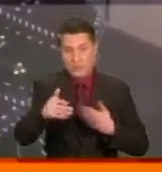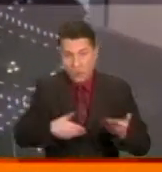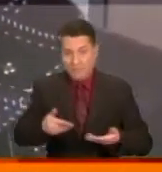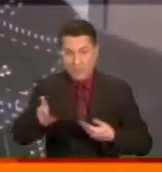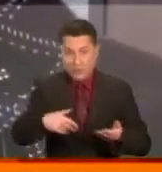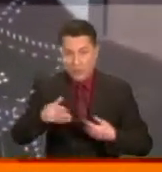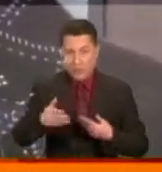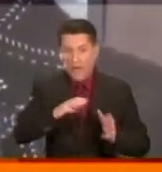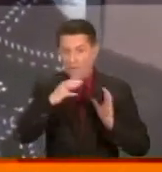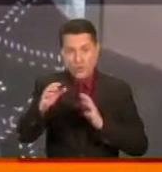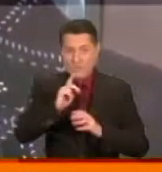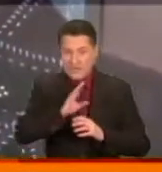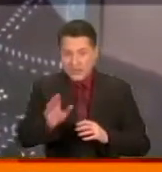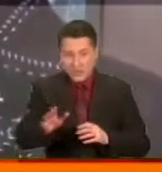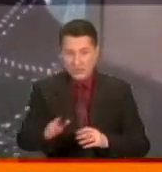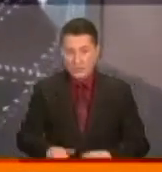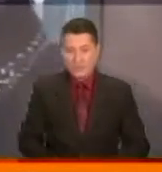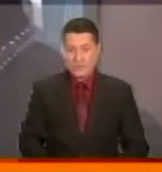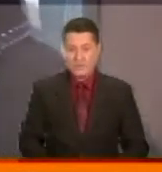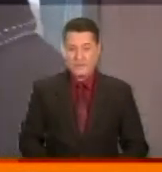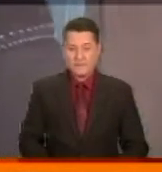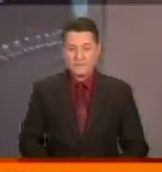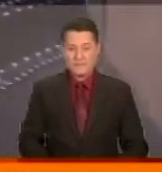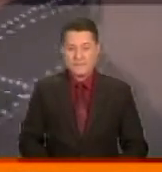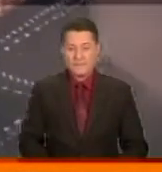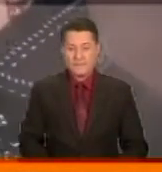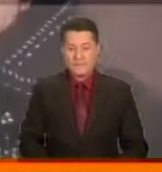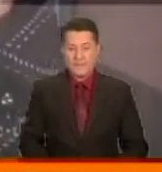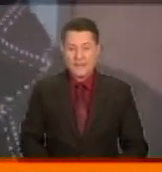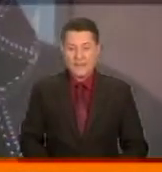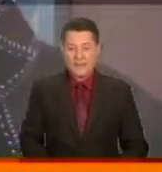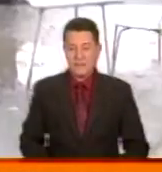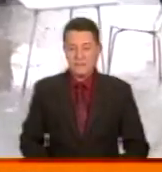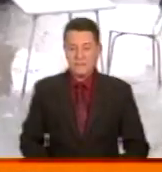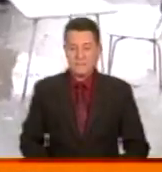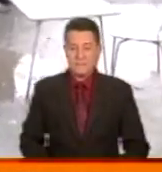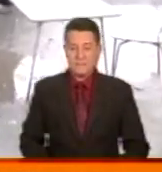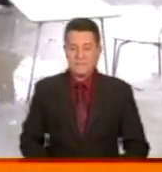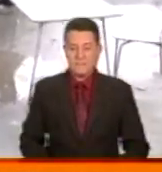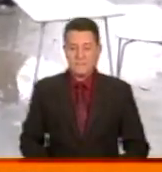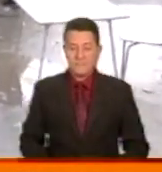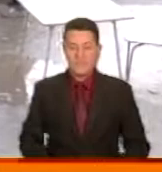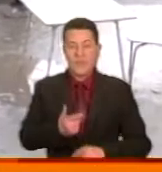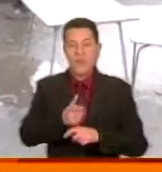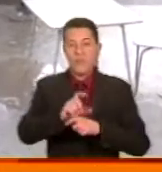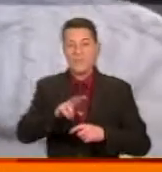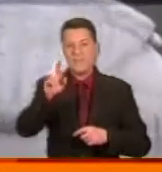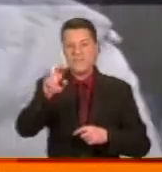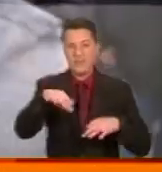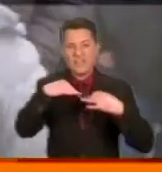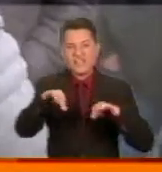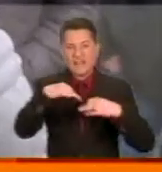Такі автобуси не будуть ходити краси. Матінка видно. А чого? Ну я пішла. Понад 200